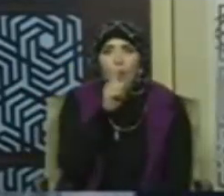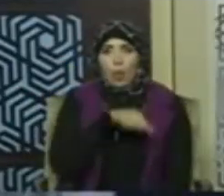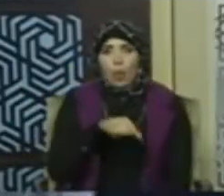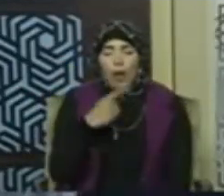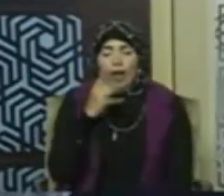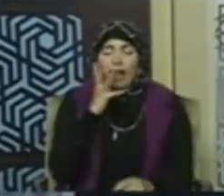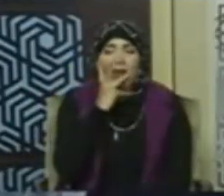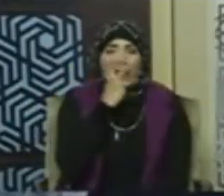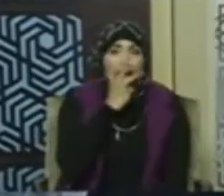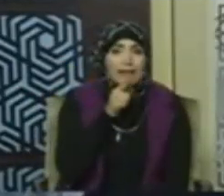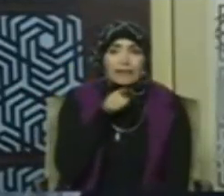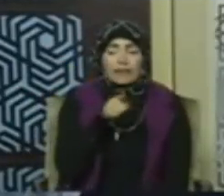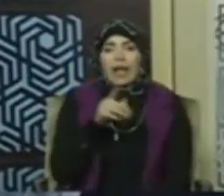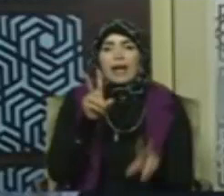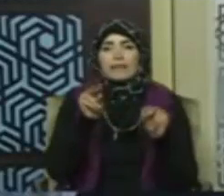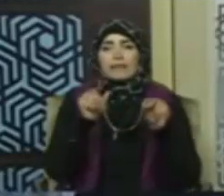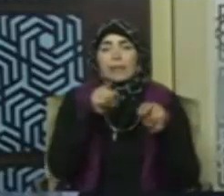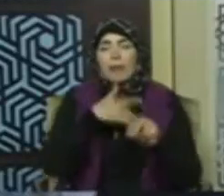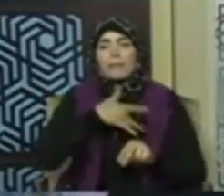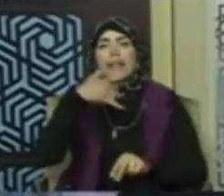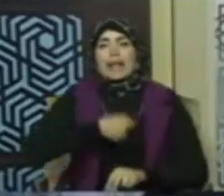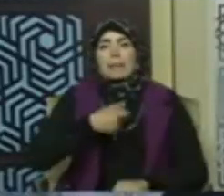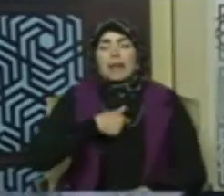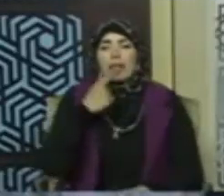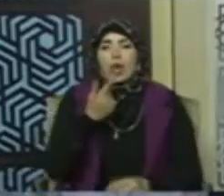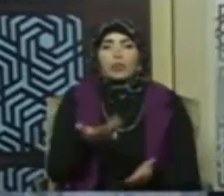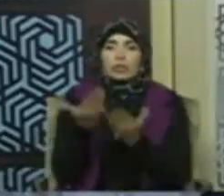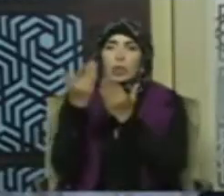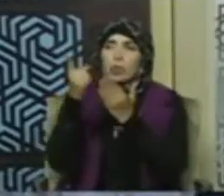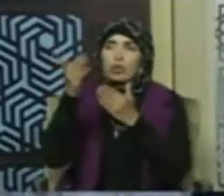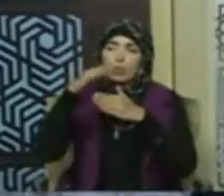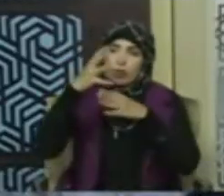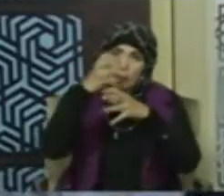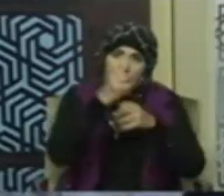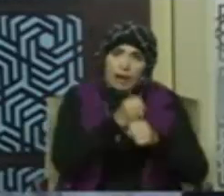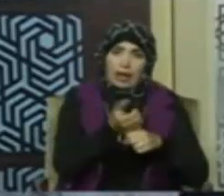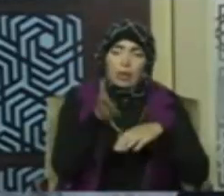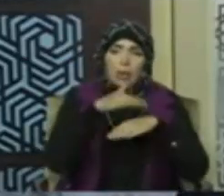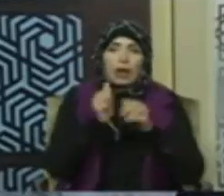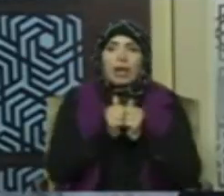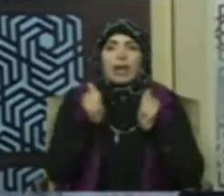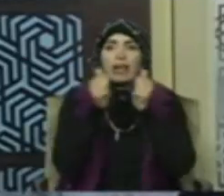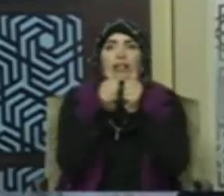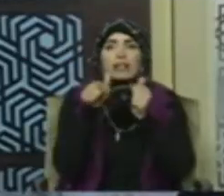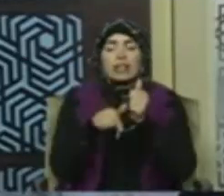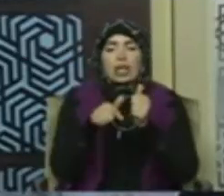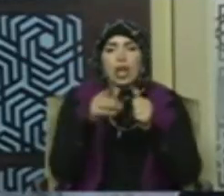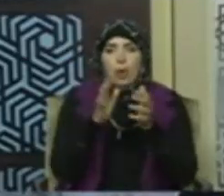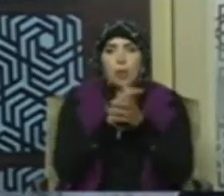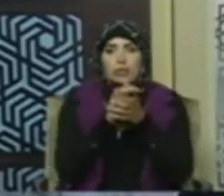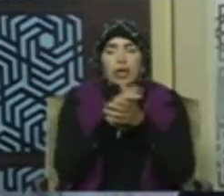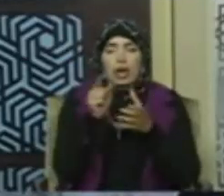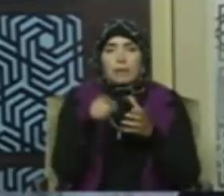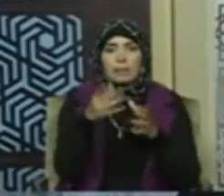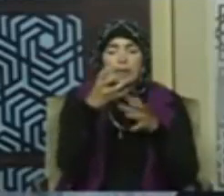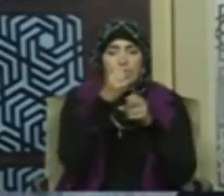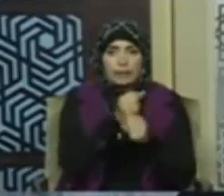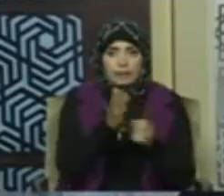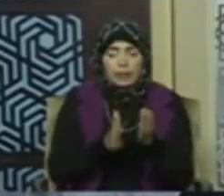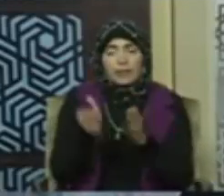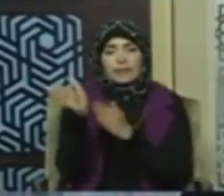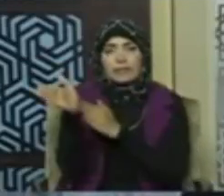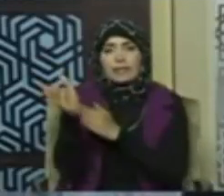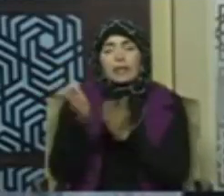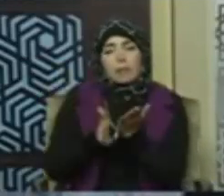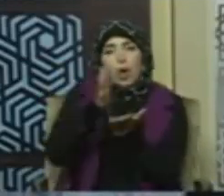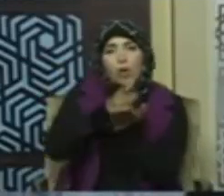60 من الإيمان. صلوات ربي وسلامه عليه وعلى آله وصحبه ومن تبع